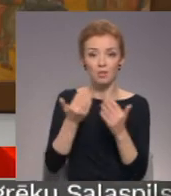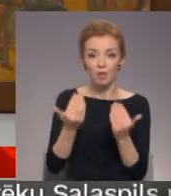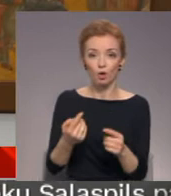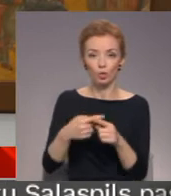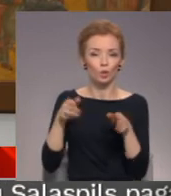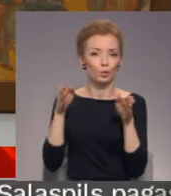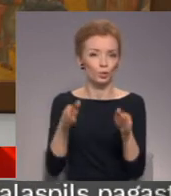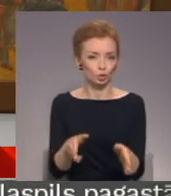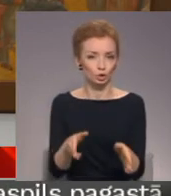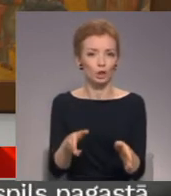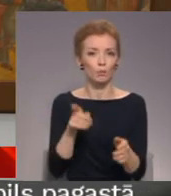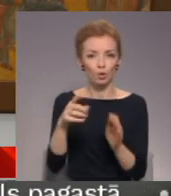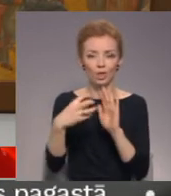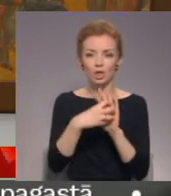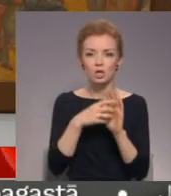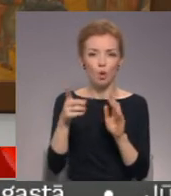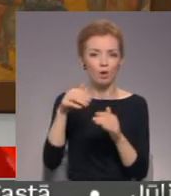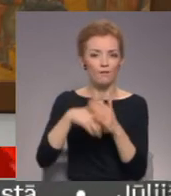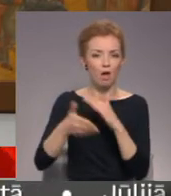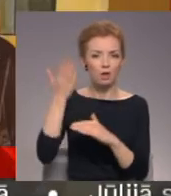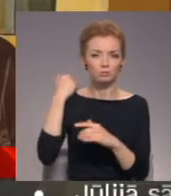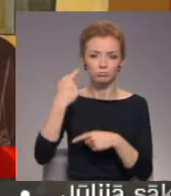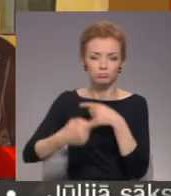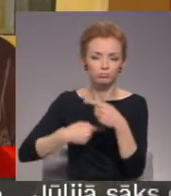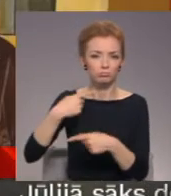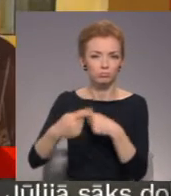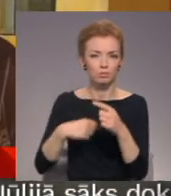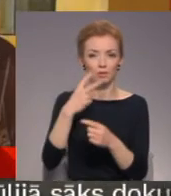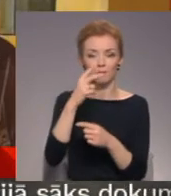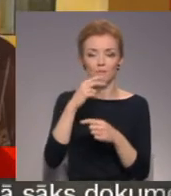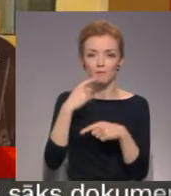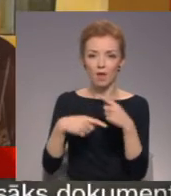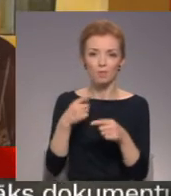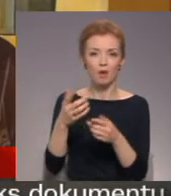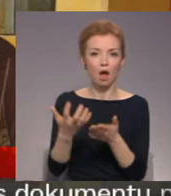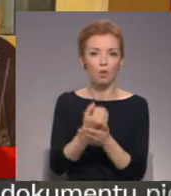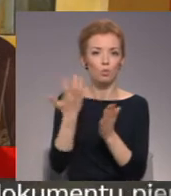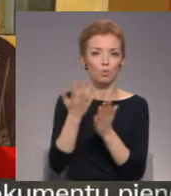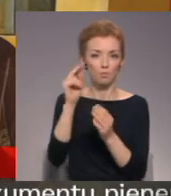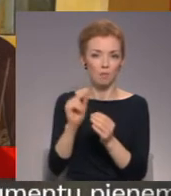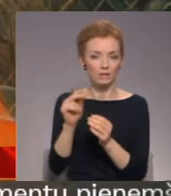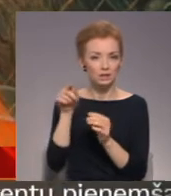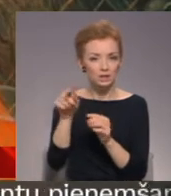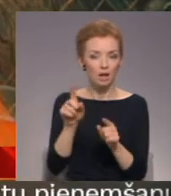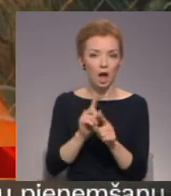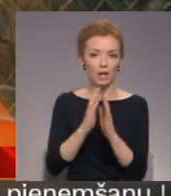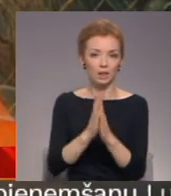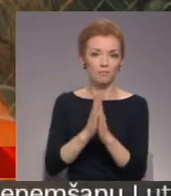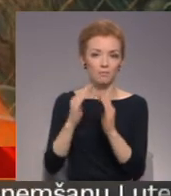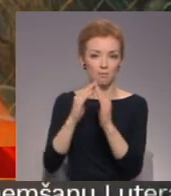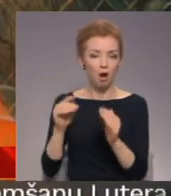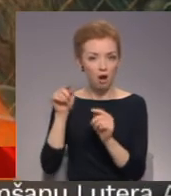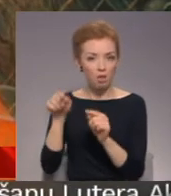Ikonu glezniecība balstās gadsimtiem ilgi veidotos kanonos. Ierasti tās atrodas dievnamos un ticīgo mājokļos, kur kalpo